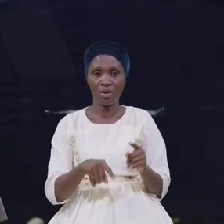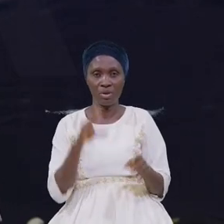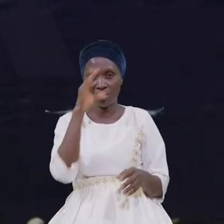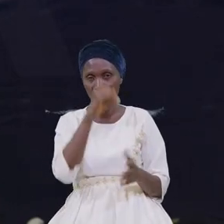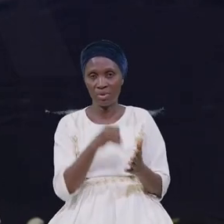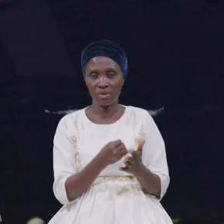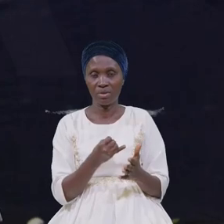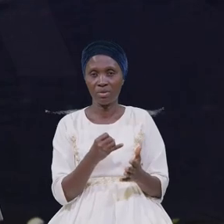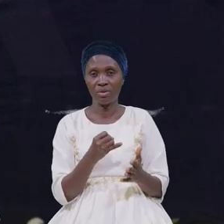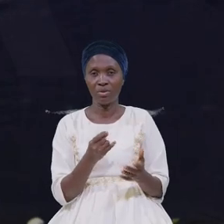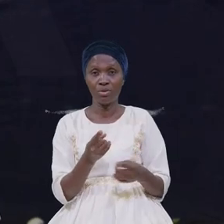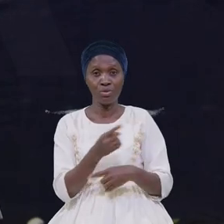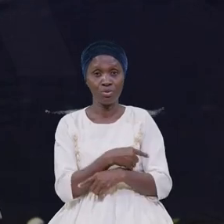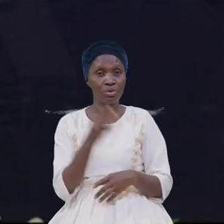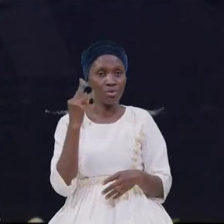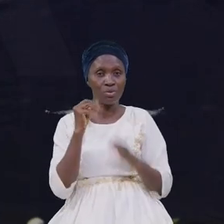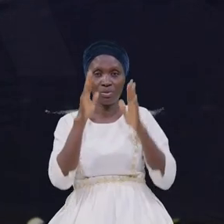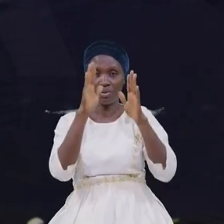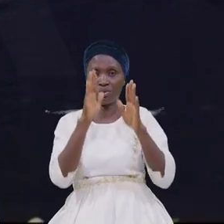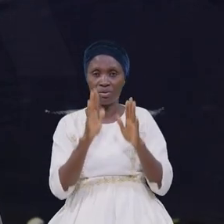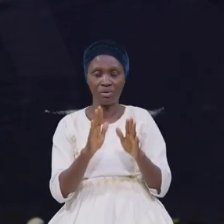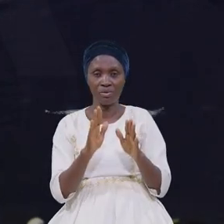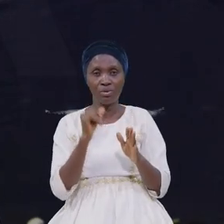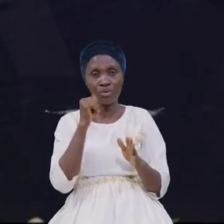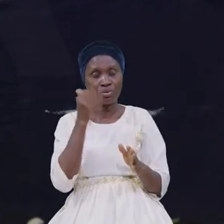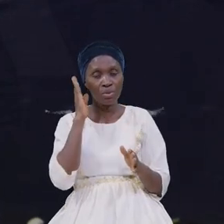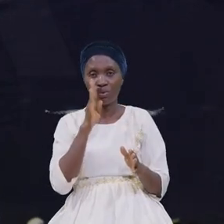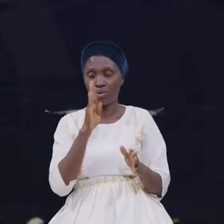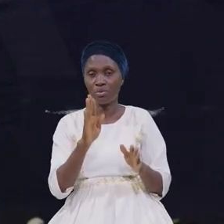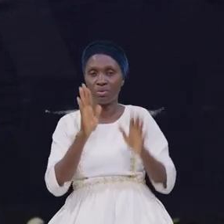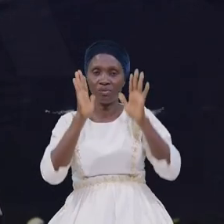vraiment grand. Demain sera formidable,